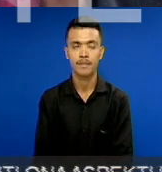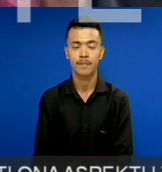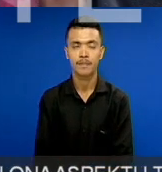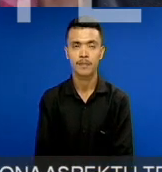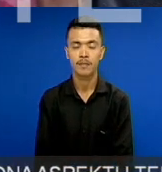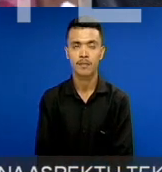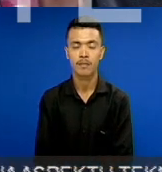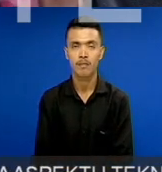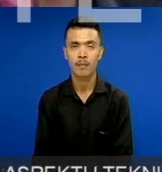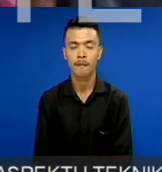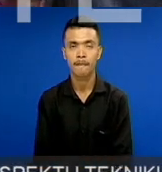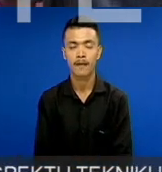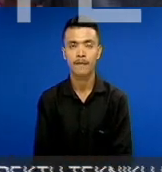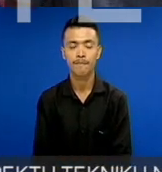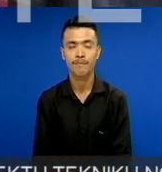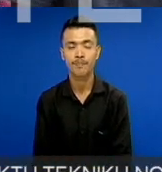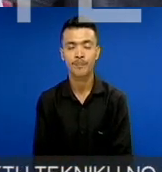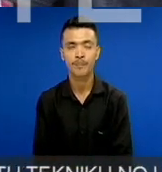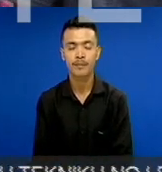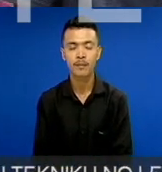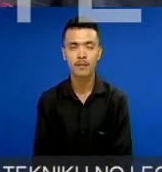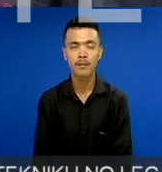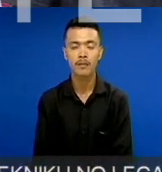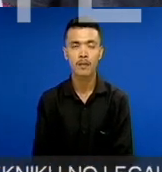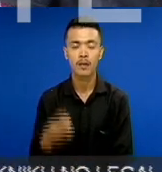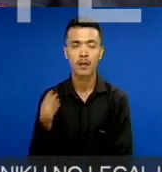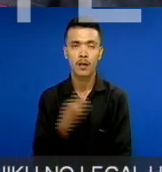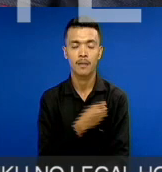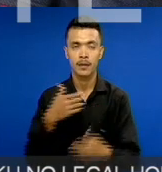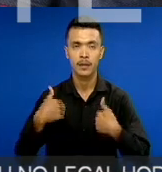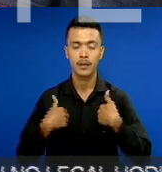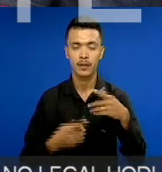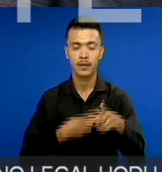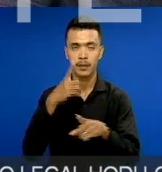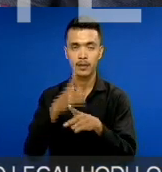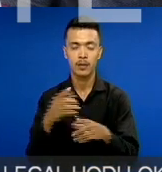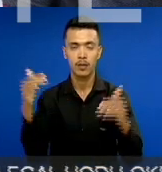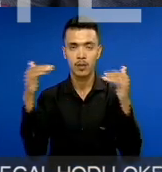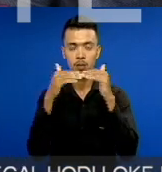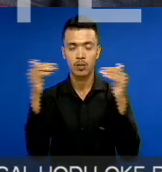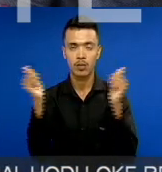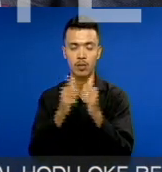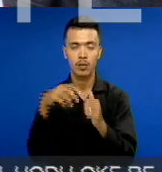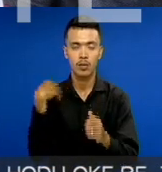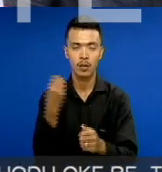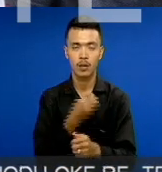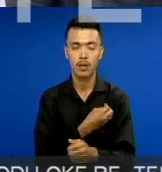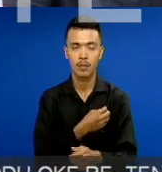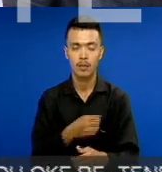be istana ini nih. Nih, kami mesti ya dari itu para siapa kau lupa maya alu dialog kami, alu kami